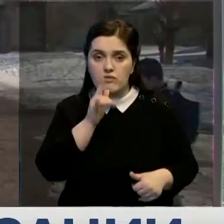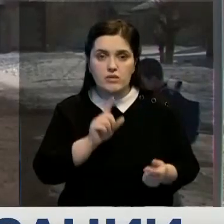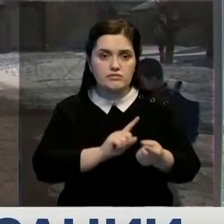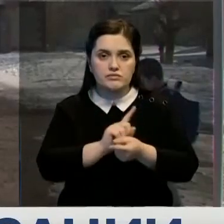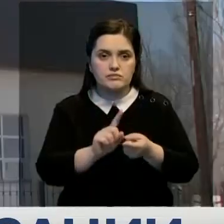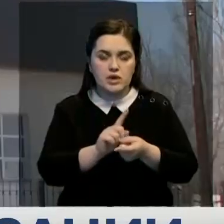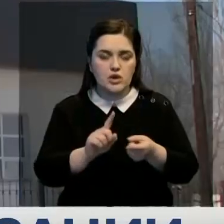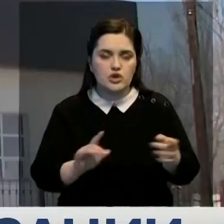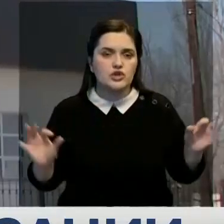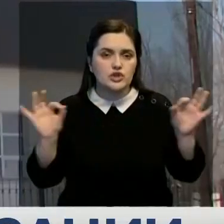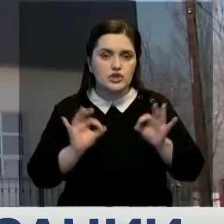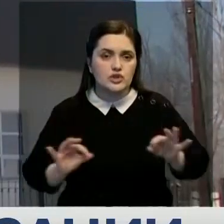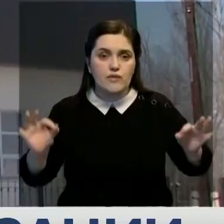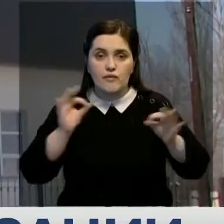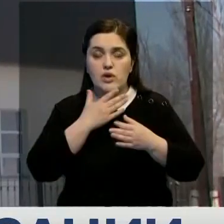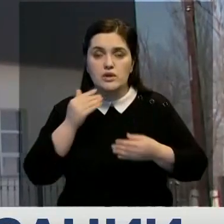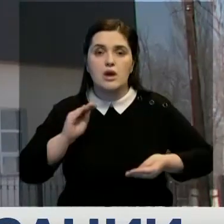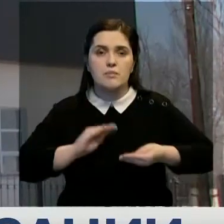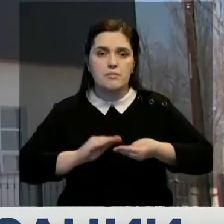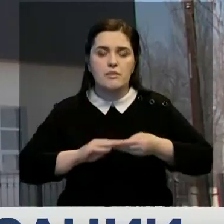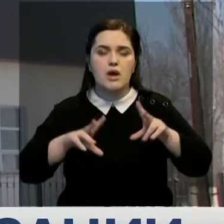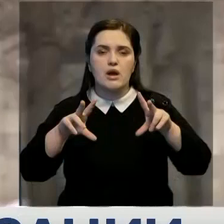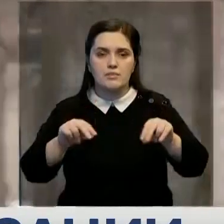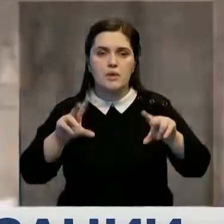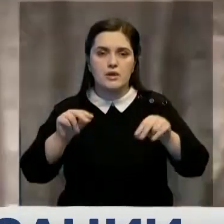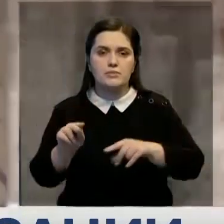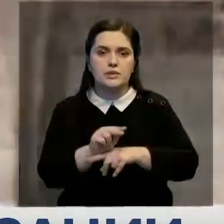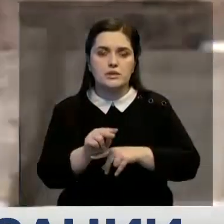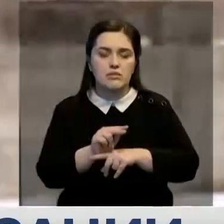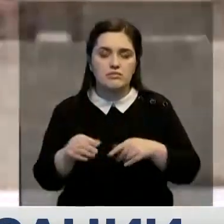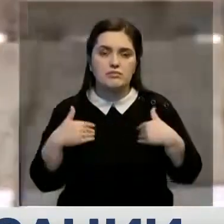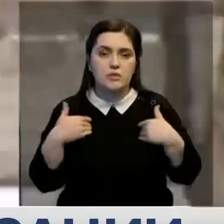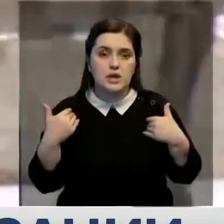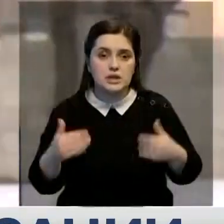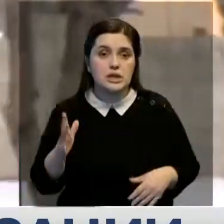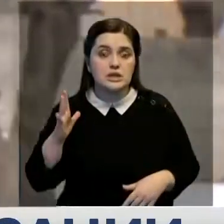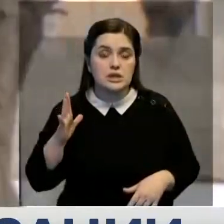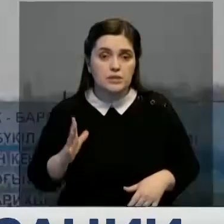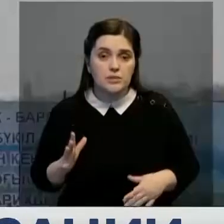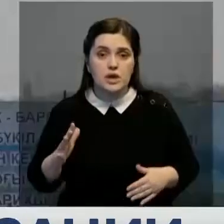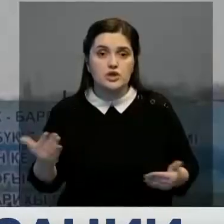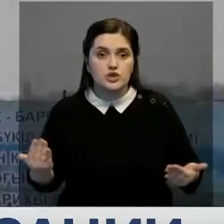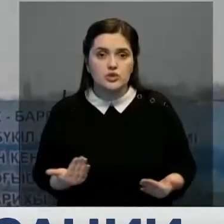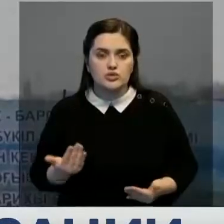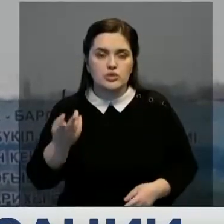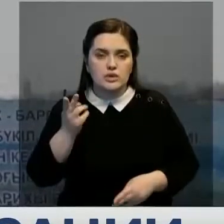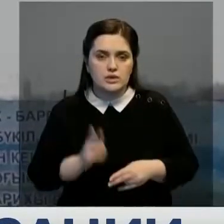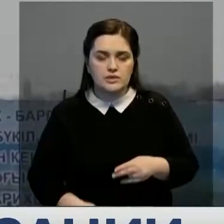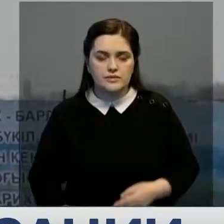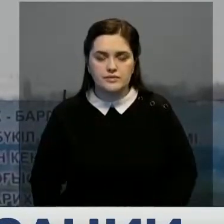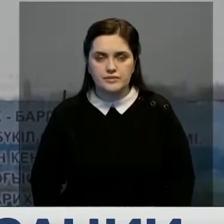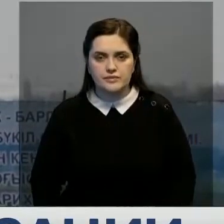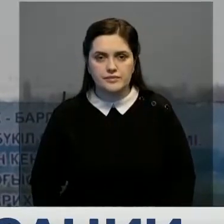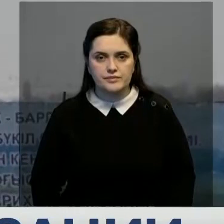к лучшему не изменилась. Местные власти по-прежнему обещают все исправить в кратчайшие сроки. Между тем, терпению жителей Самсы уже пришел конец.